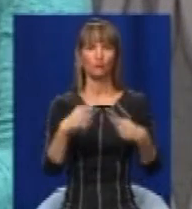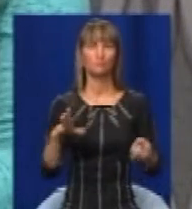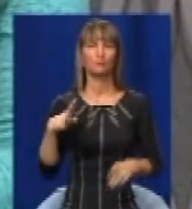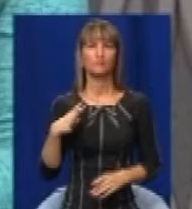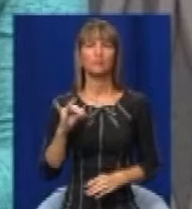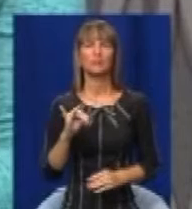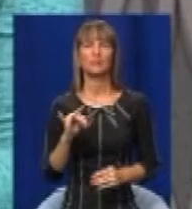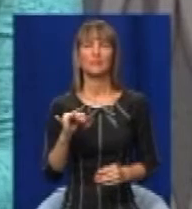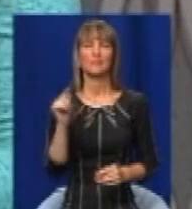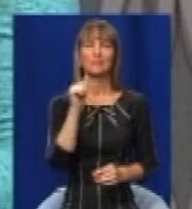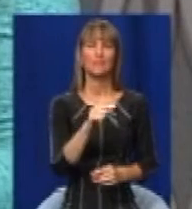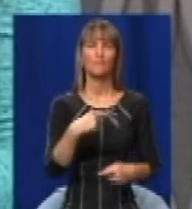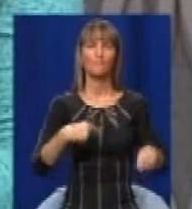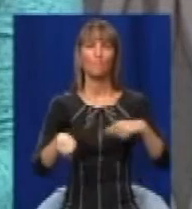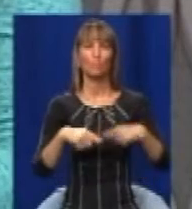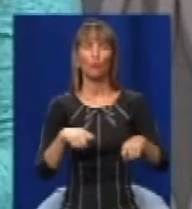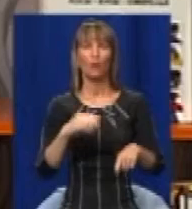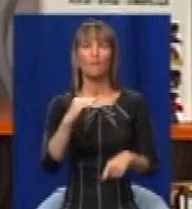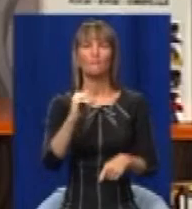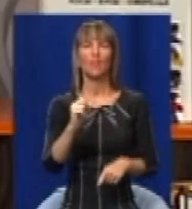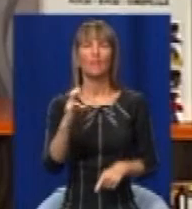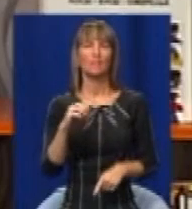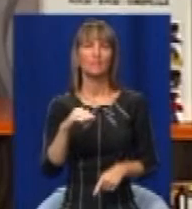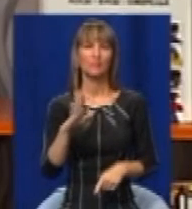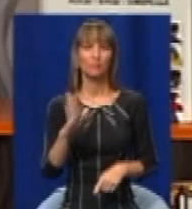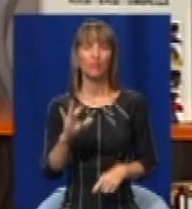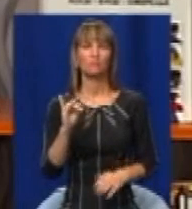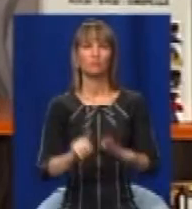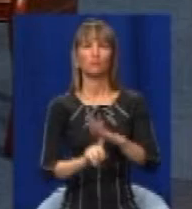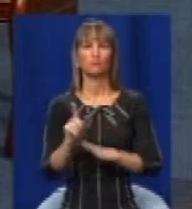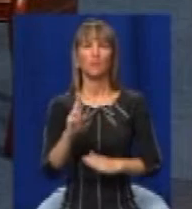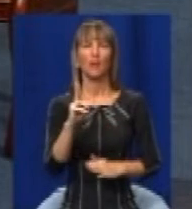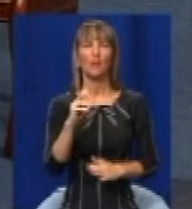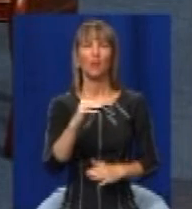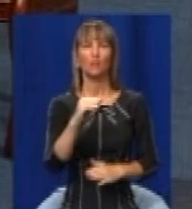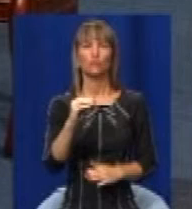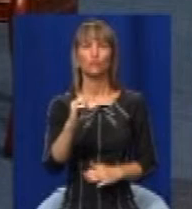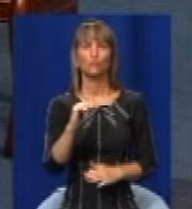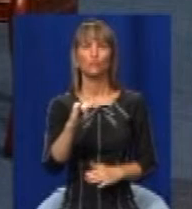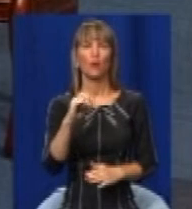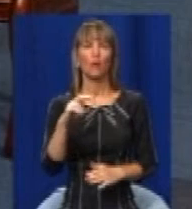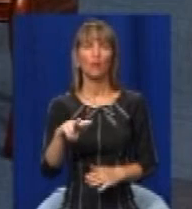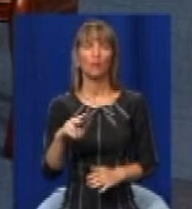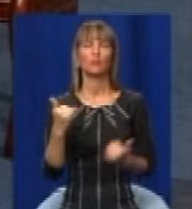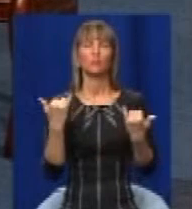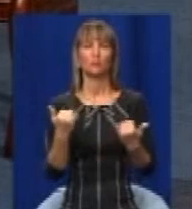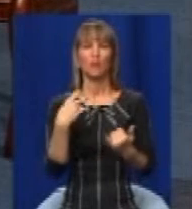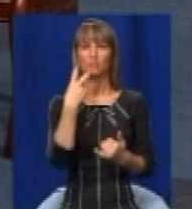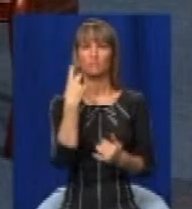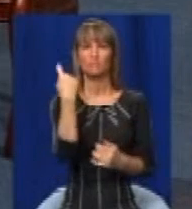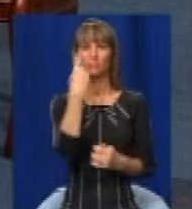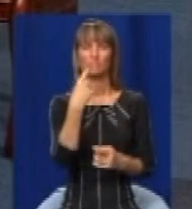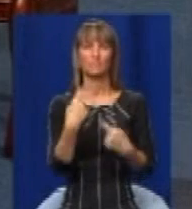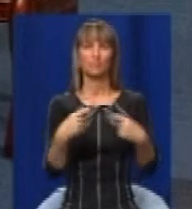от, власне, з тих футбольних от фанатів, скажімо так, і пішов кежуал. Ну, а зараз стиль кежуал, він видозмінюється,